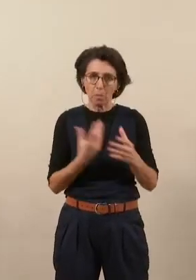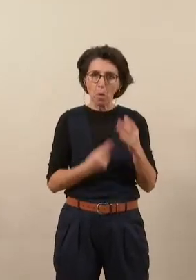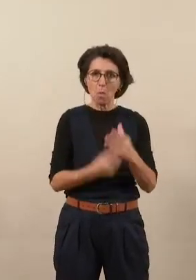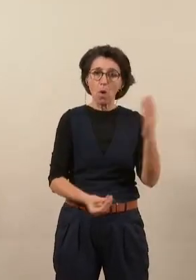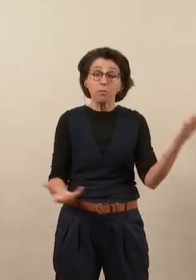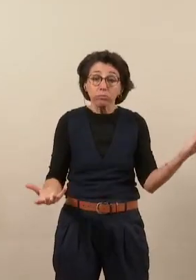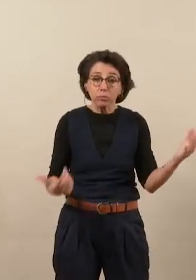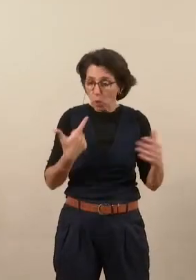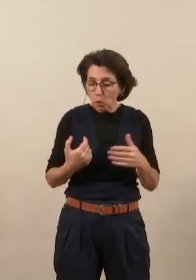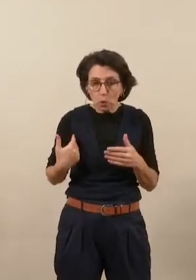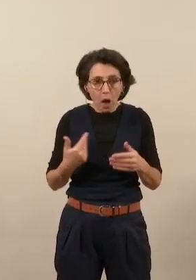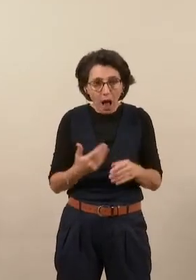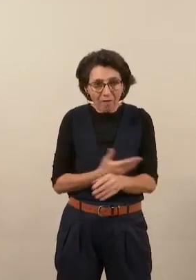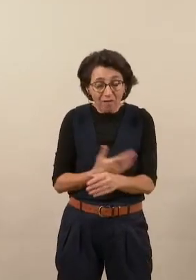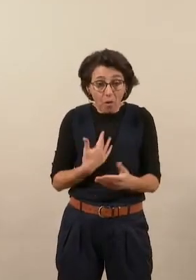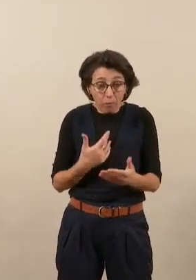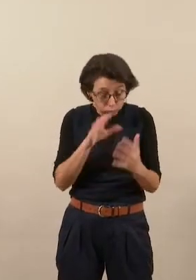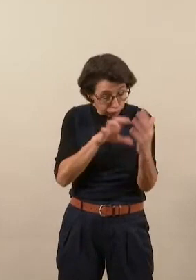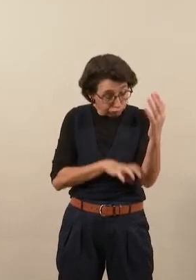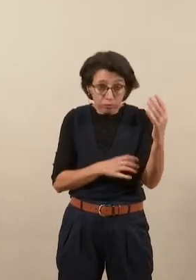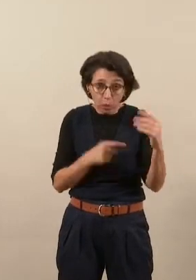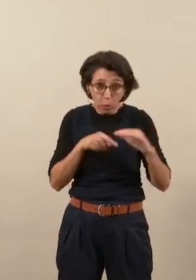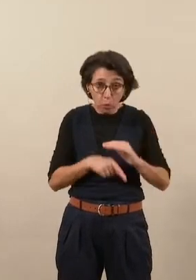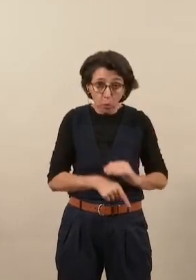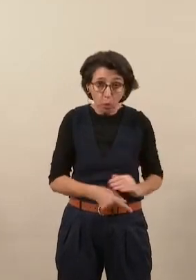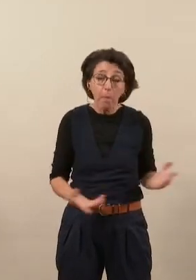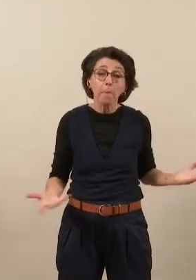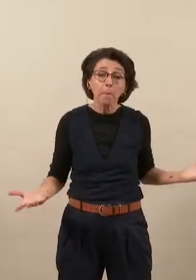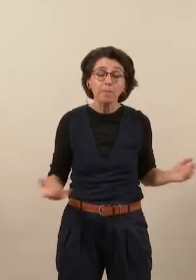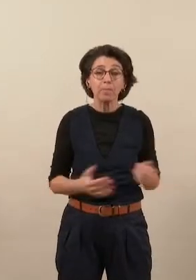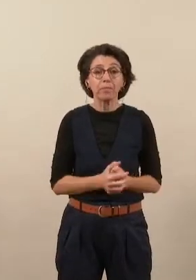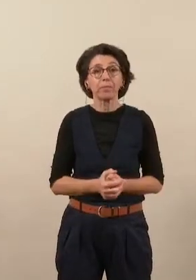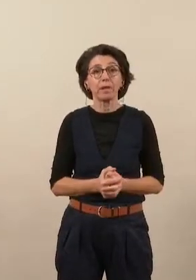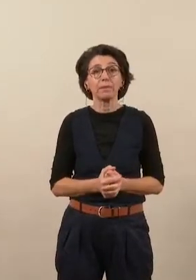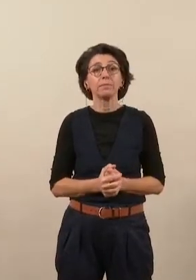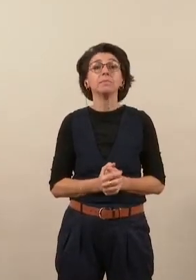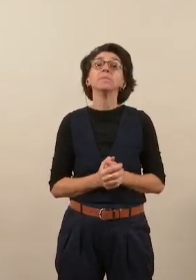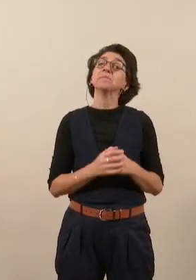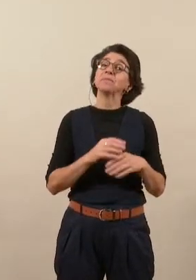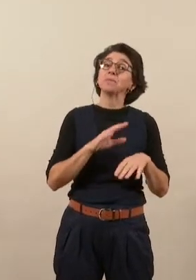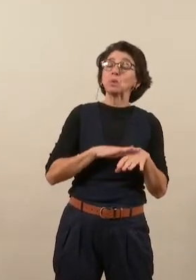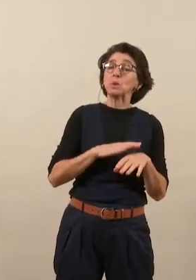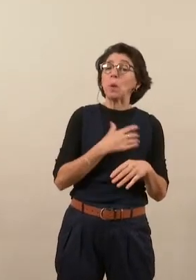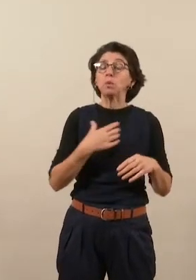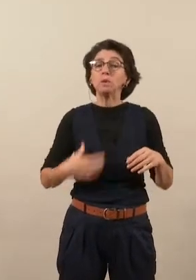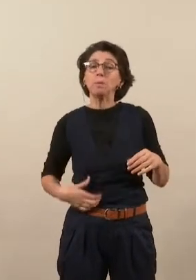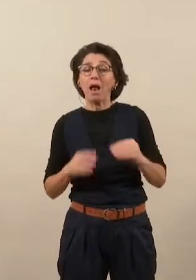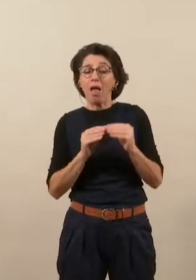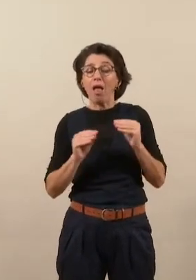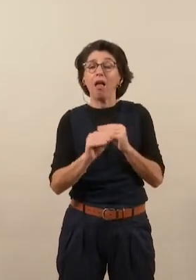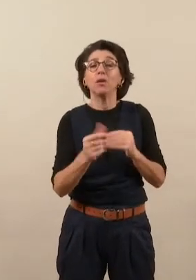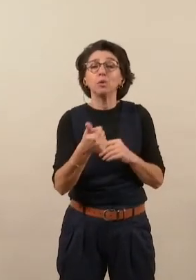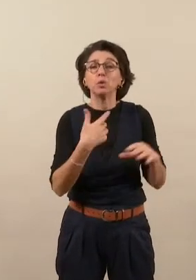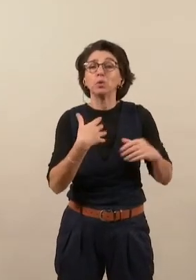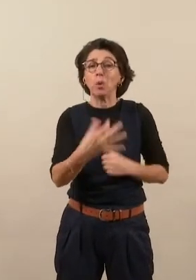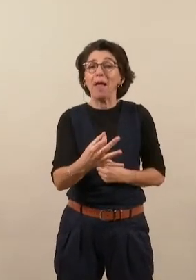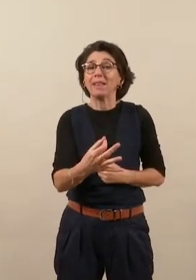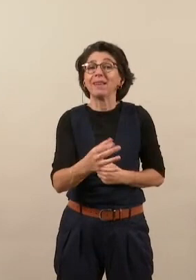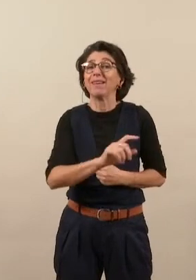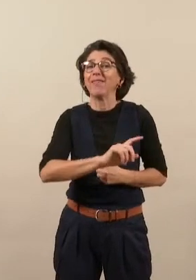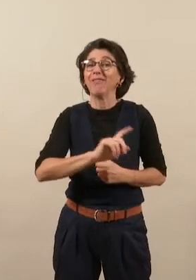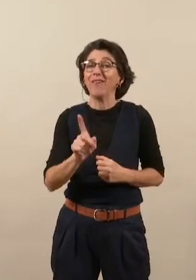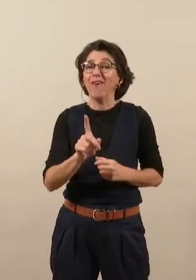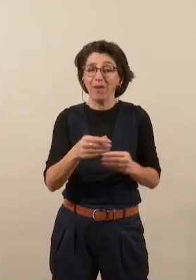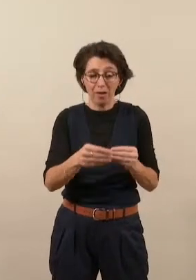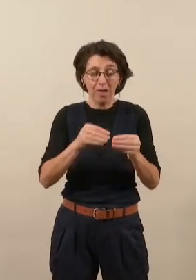municipal. Si le conseil municipal n'avait pas été repoussé d'1 semaine, on peut imaginer que ce rapport et cette délibération n'y auraient